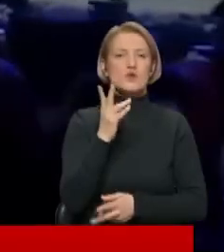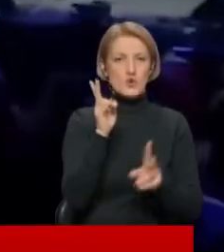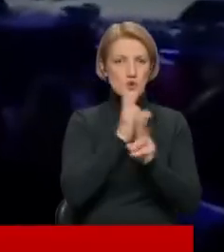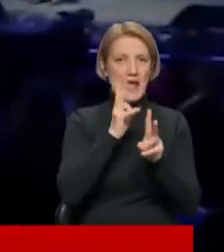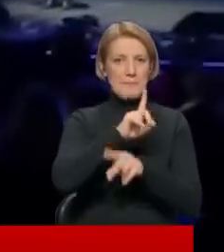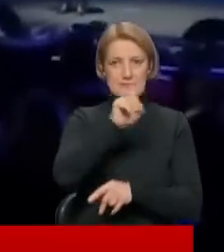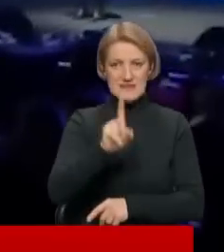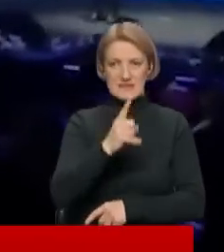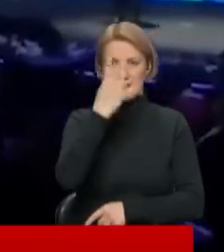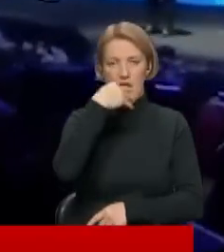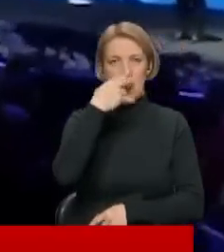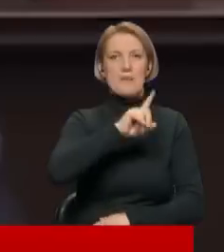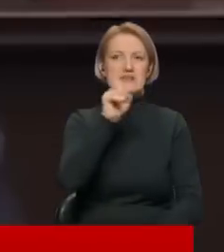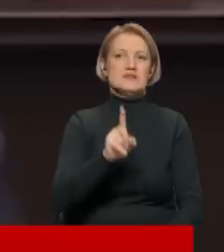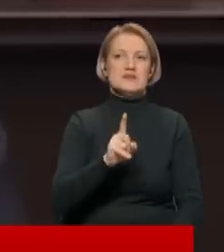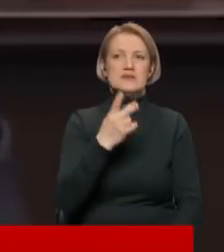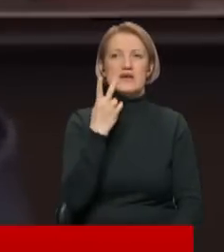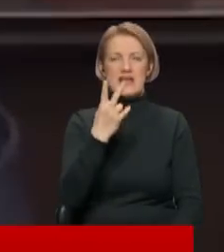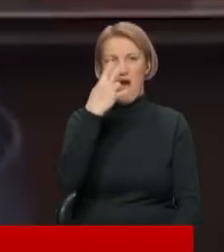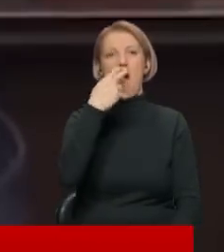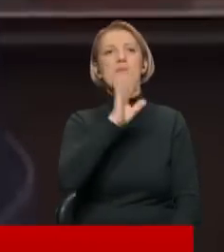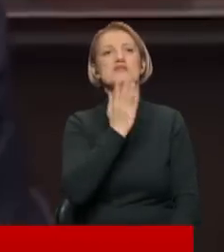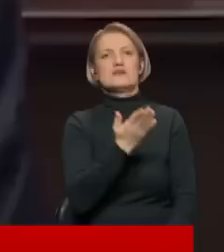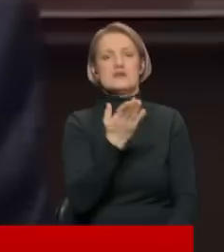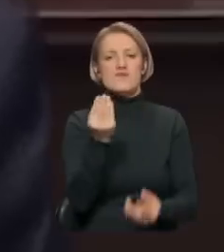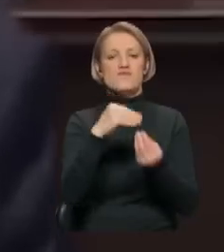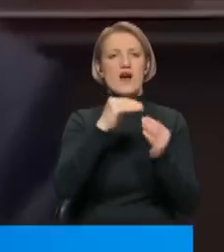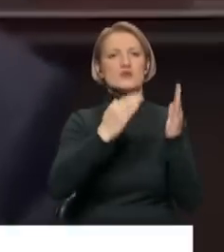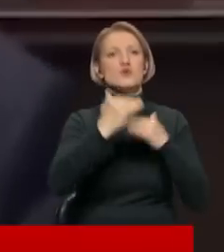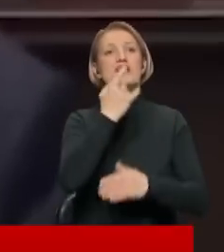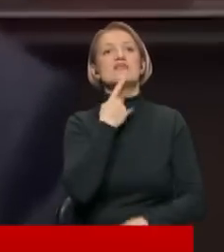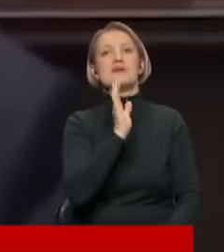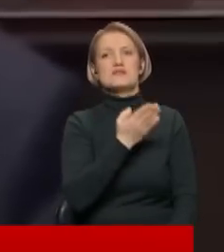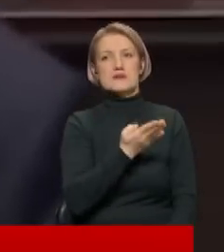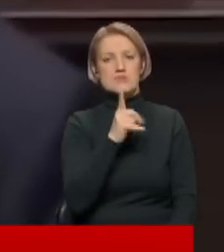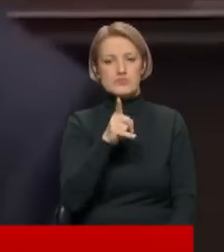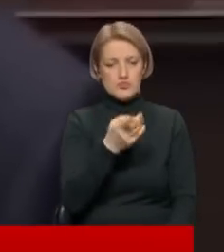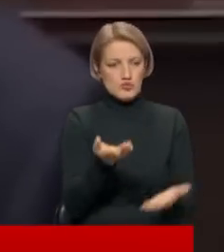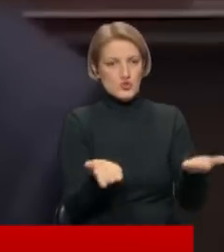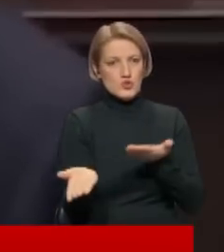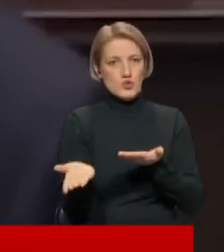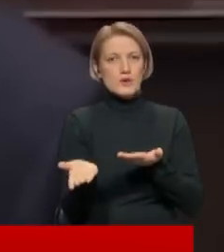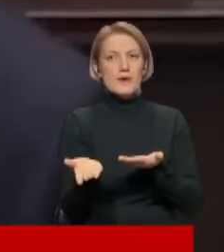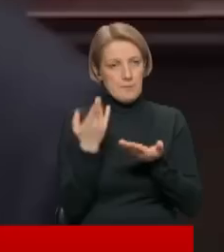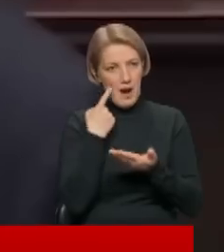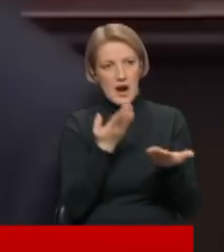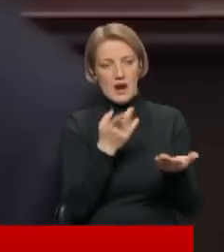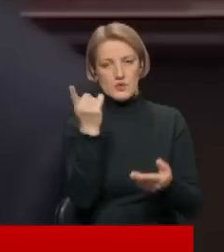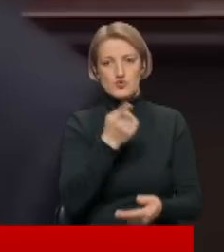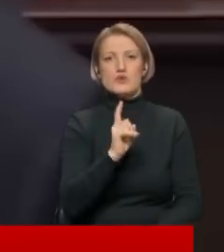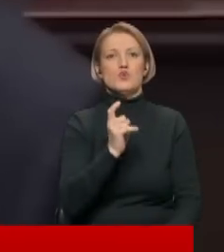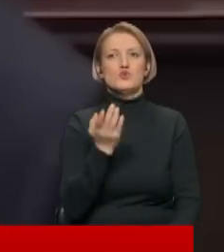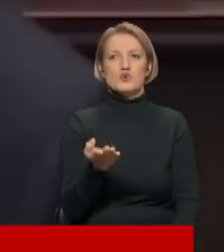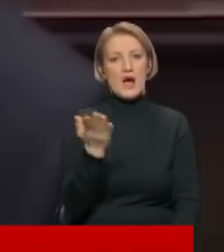Beğendiyseniz Ağlar mısınız ikide bir Ağlamasın Faizler yüksek demesin bak